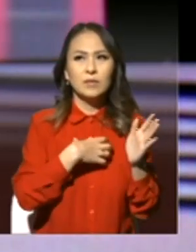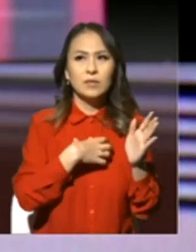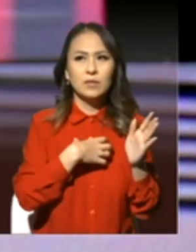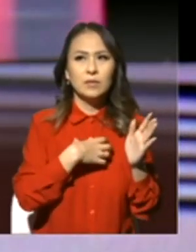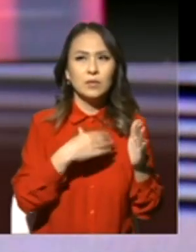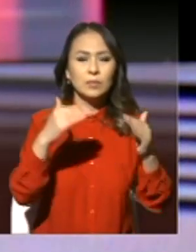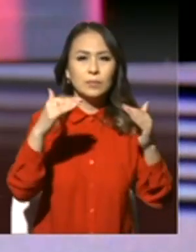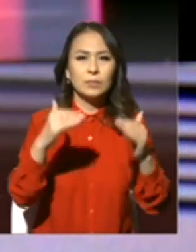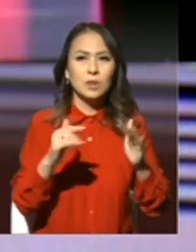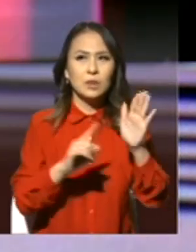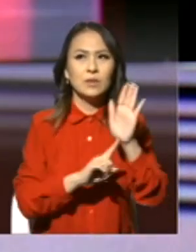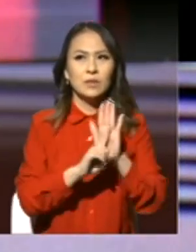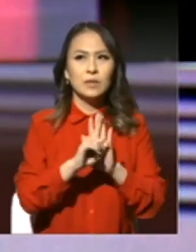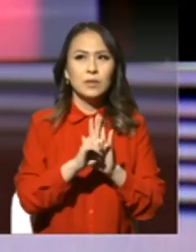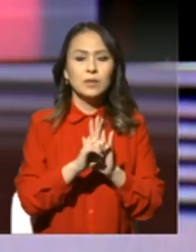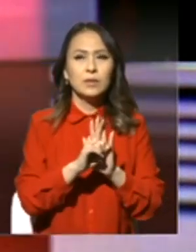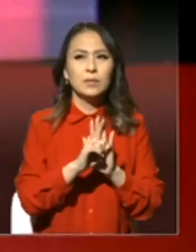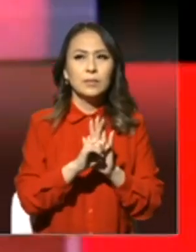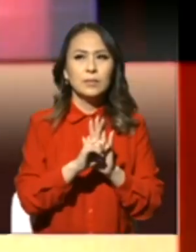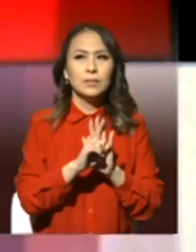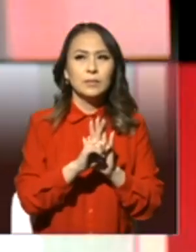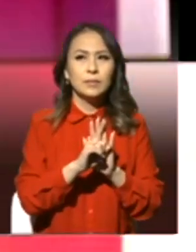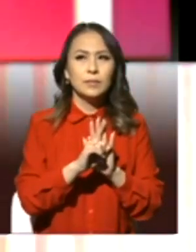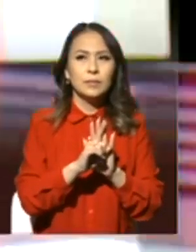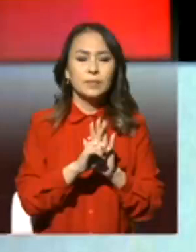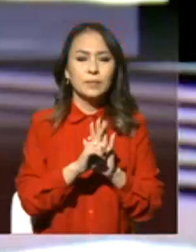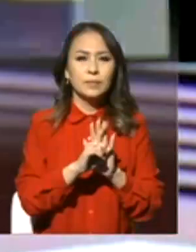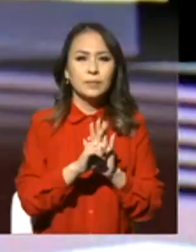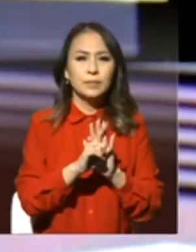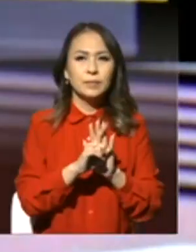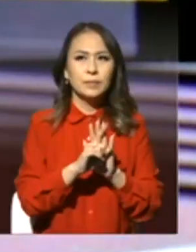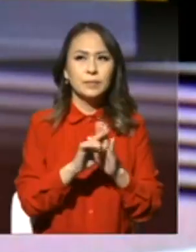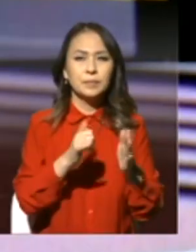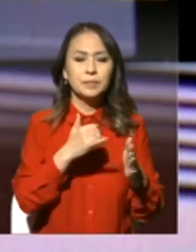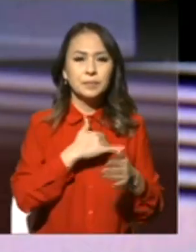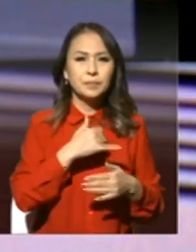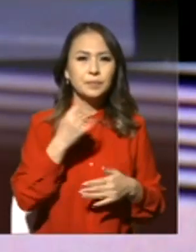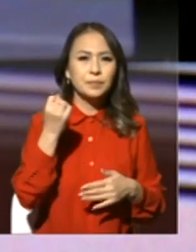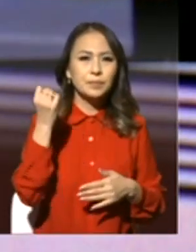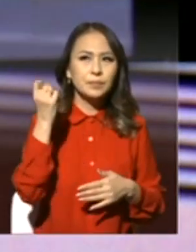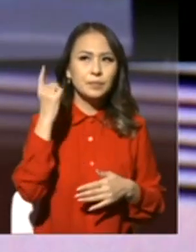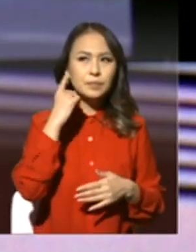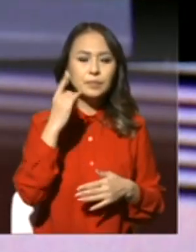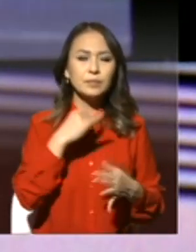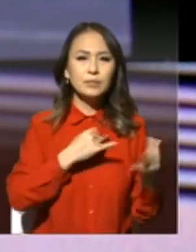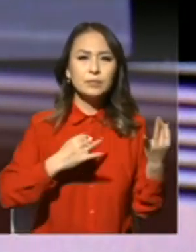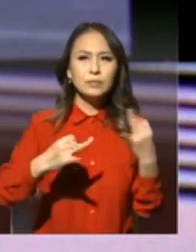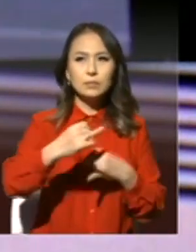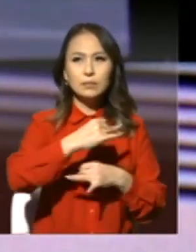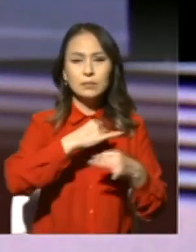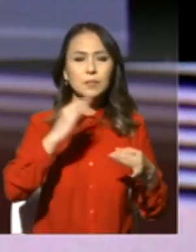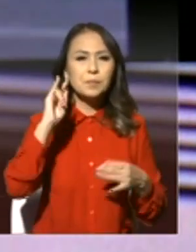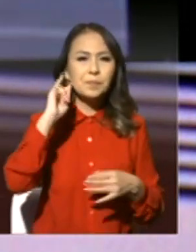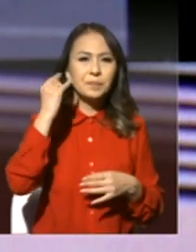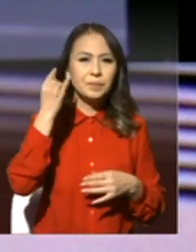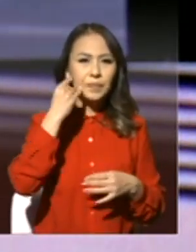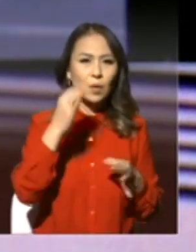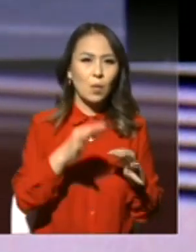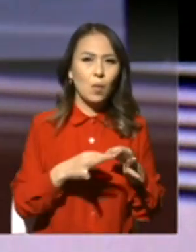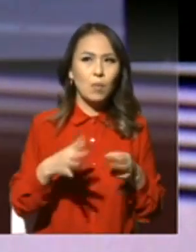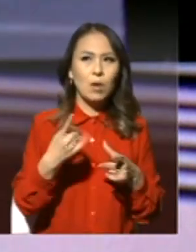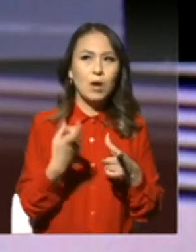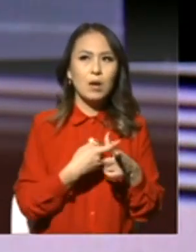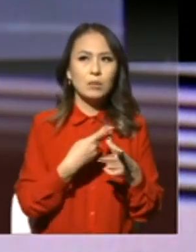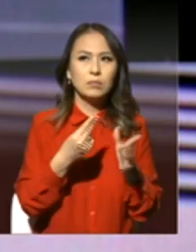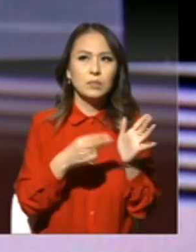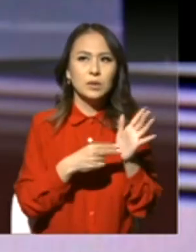бастады. Бізге де әсер етті. Мен білетім, бүгін міне шаруашылармен сөйлестім, Павлодар облысында картоптың